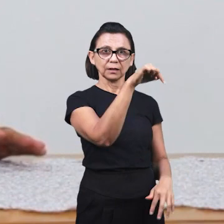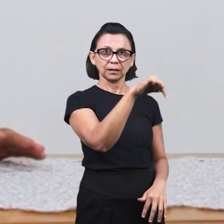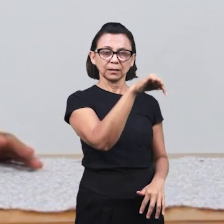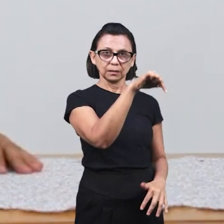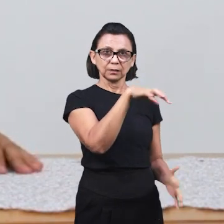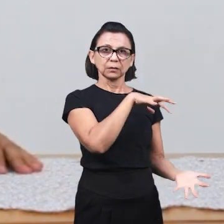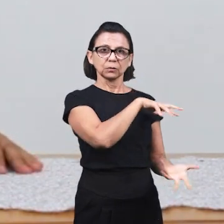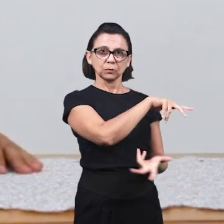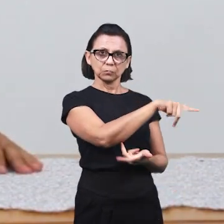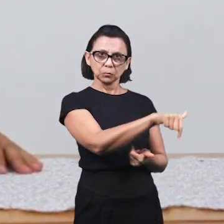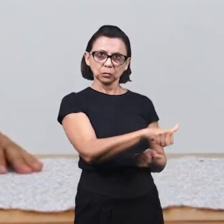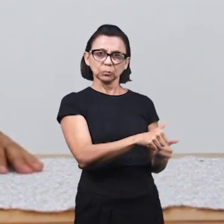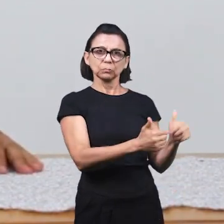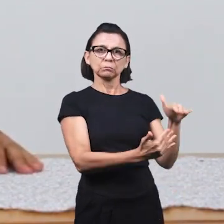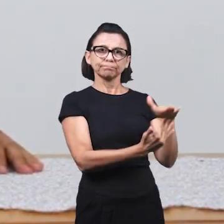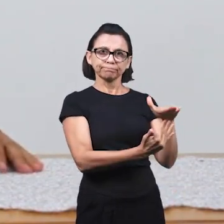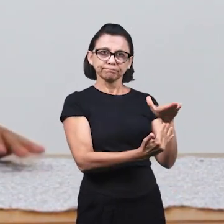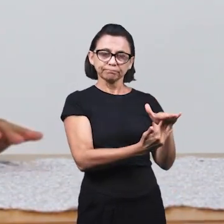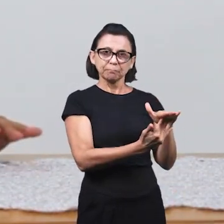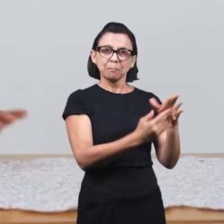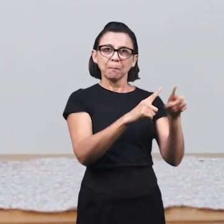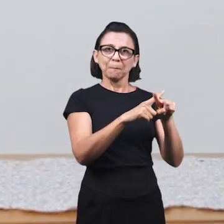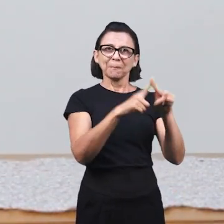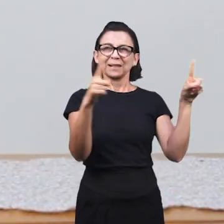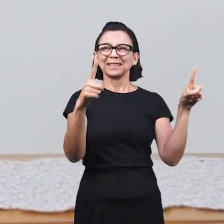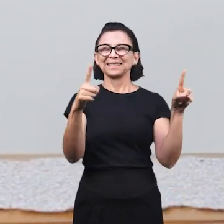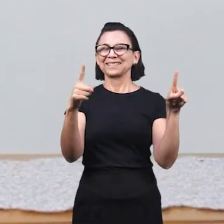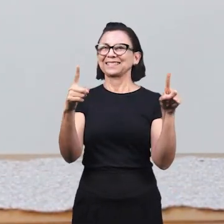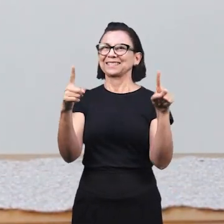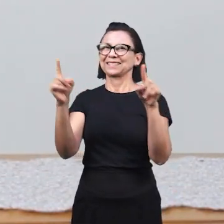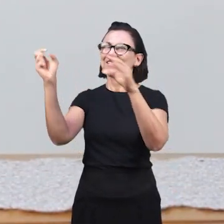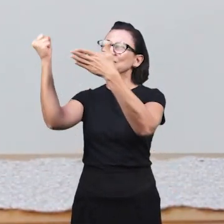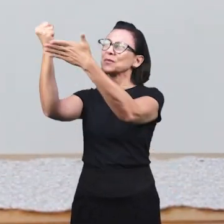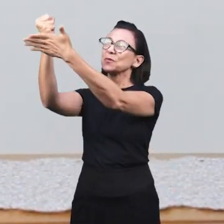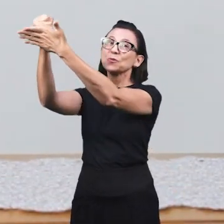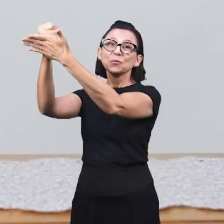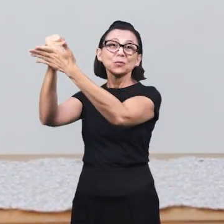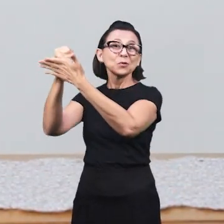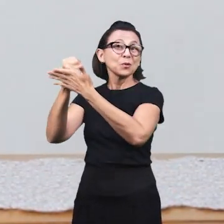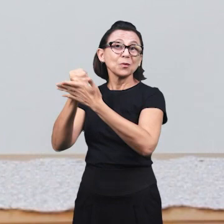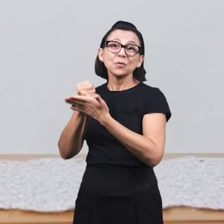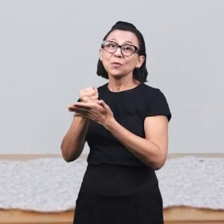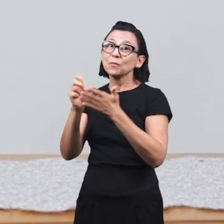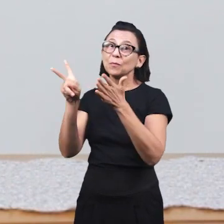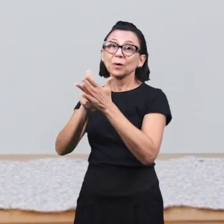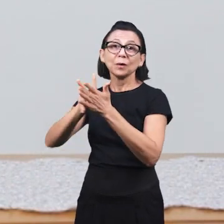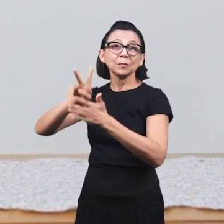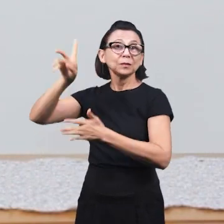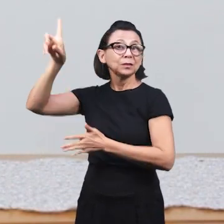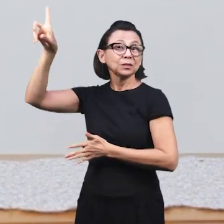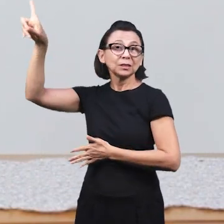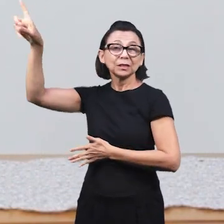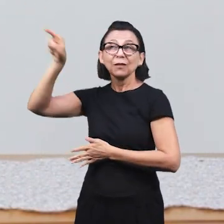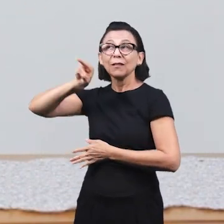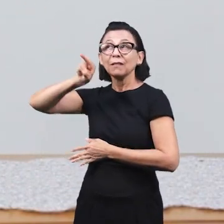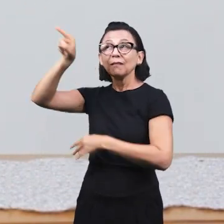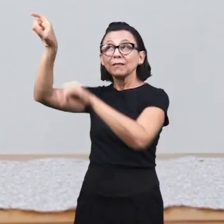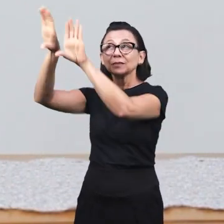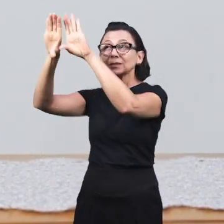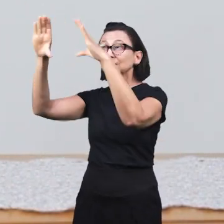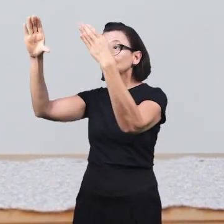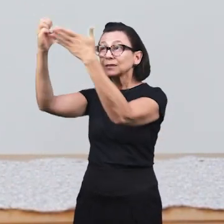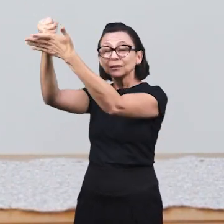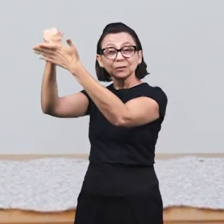даже посадил нас в этой работе, в деле творения, да, где